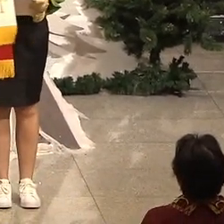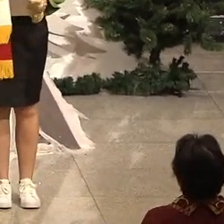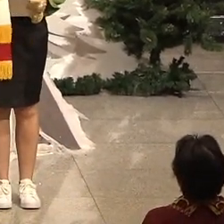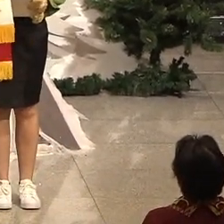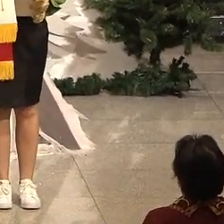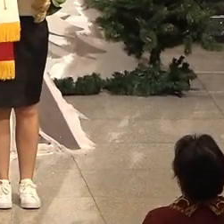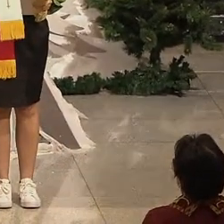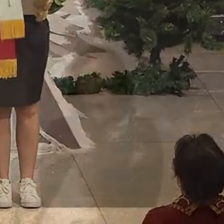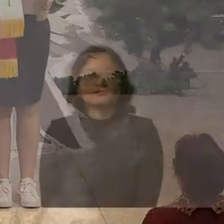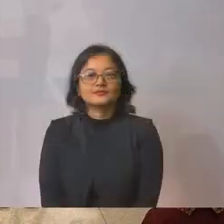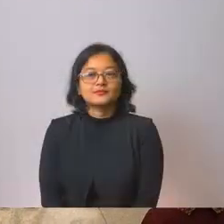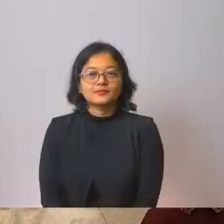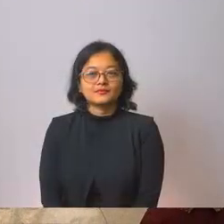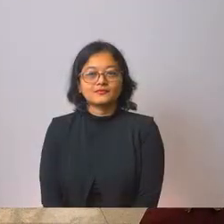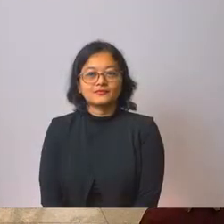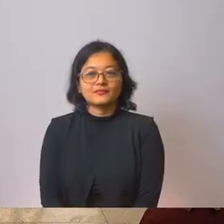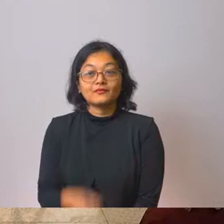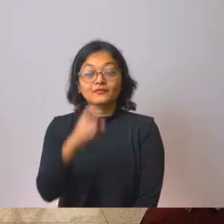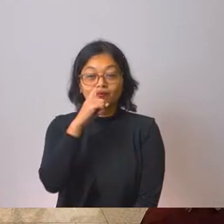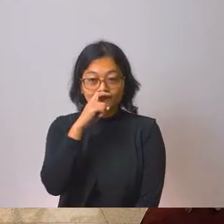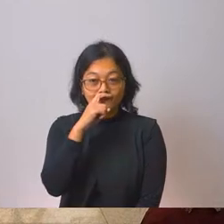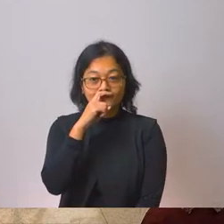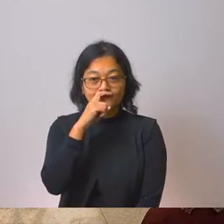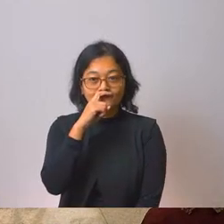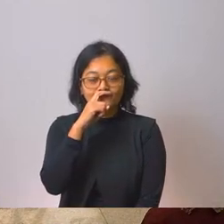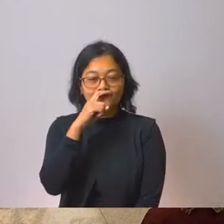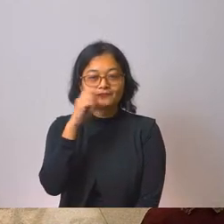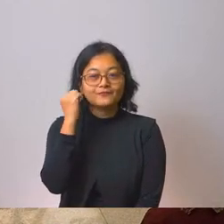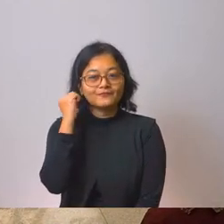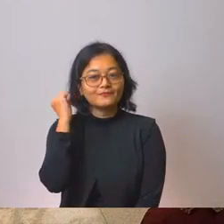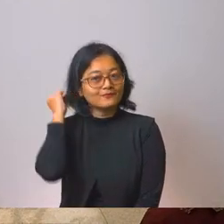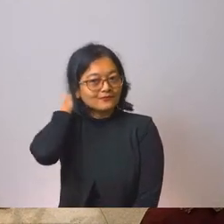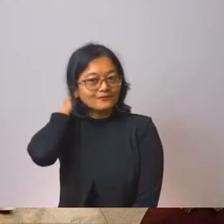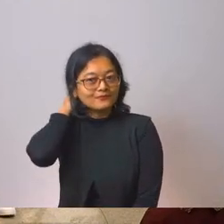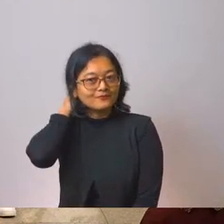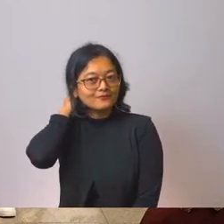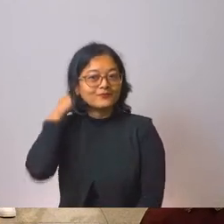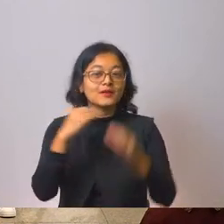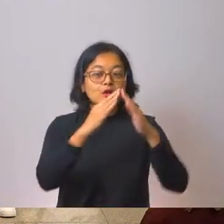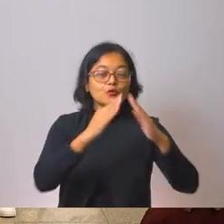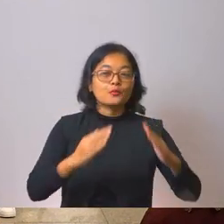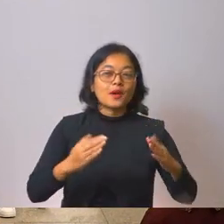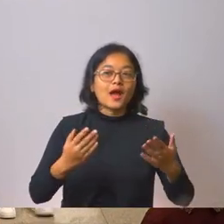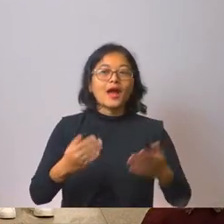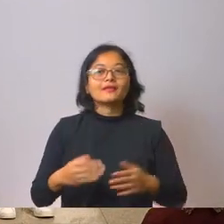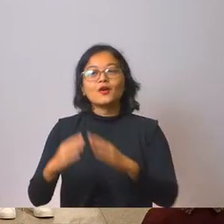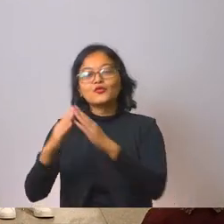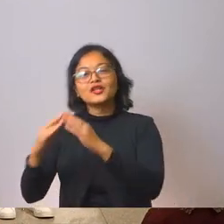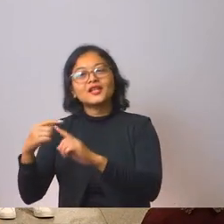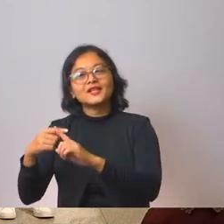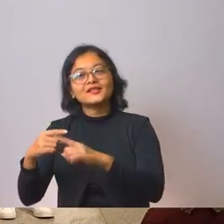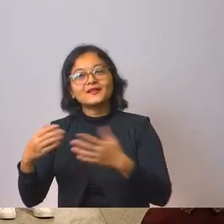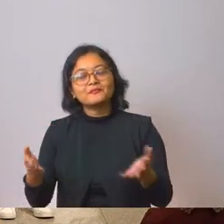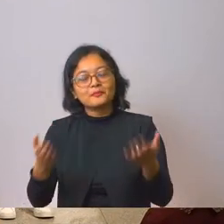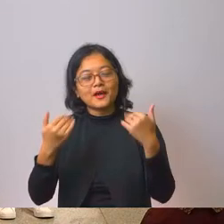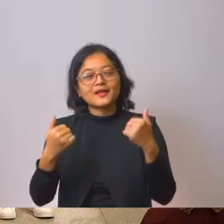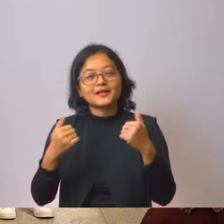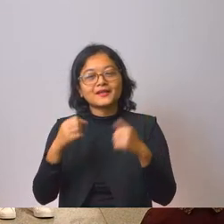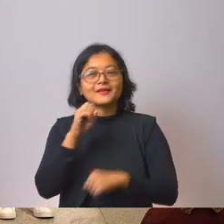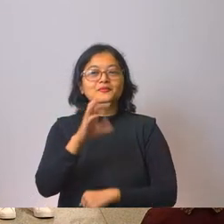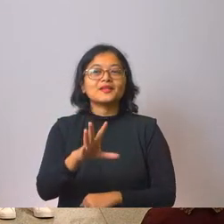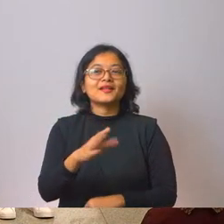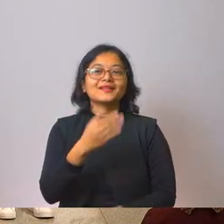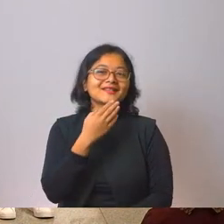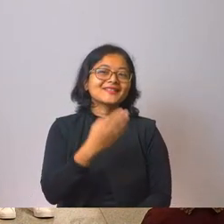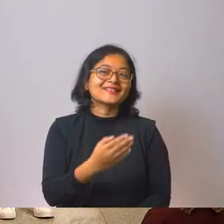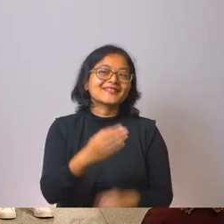Bapak Ibu, yang di rumah maupun yang di gereja, mari kita sampaikan salam selamat Natal bagi sekeliling kita, di rumah